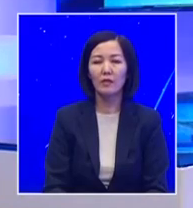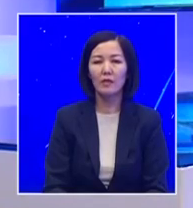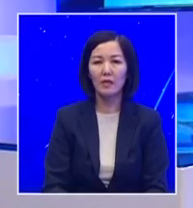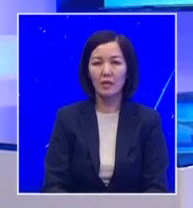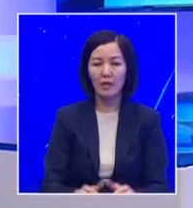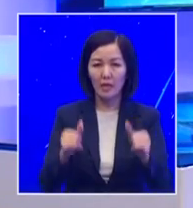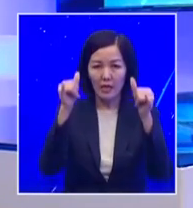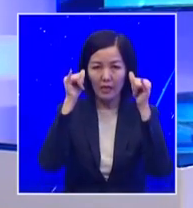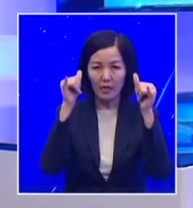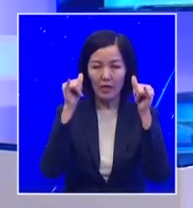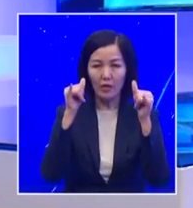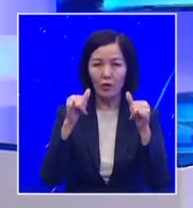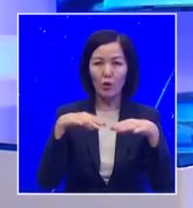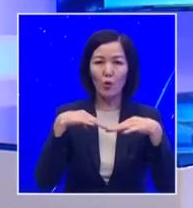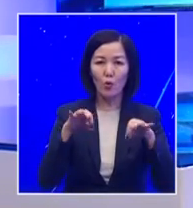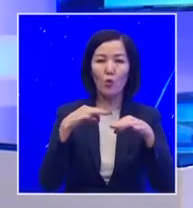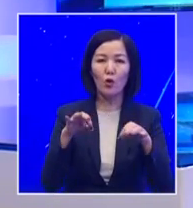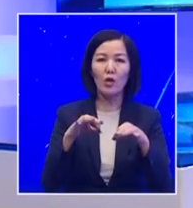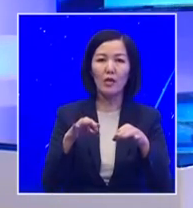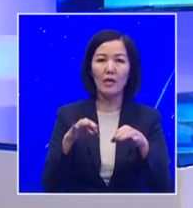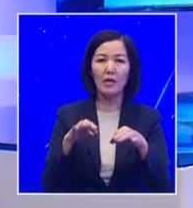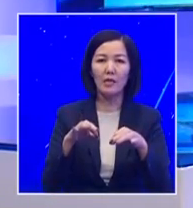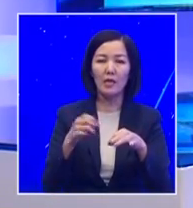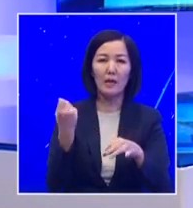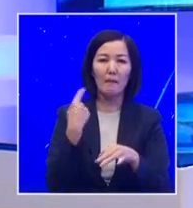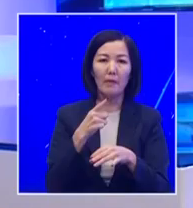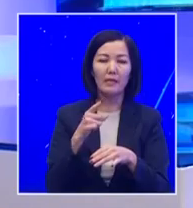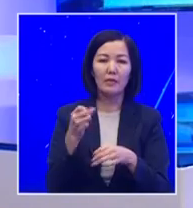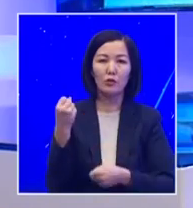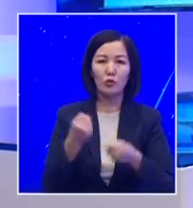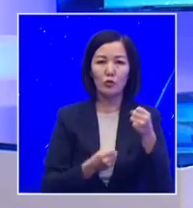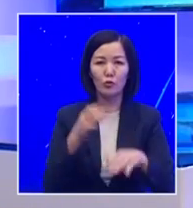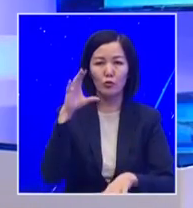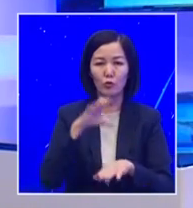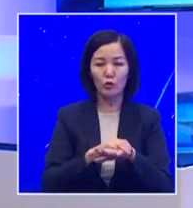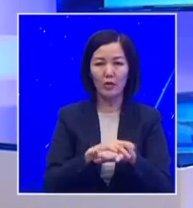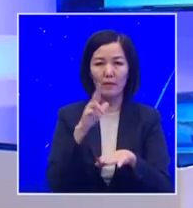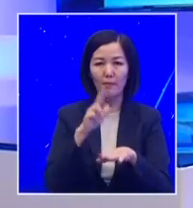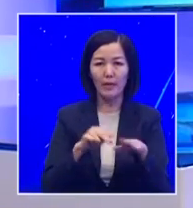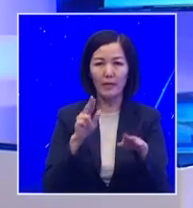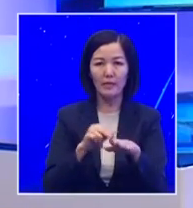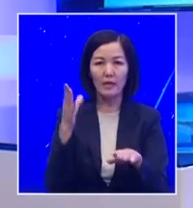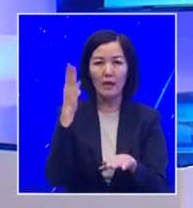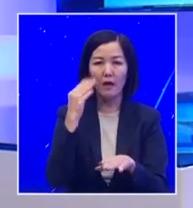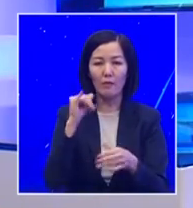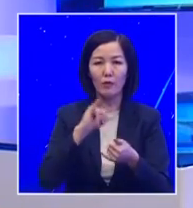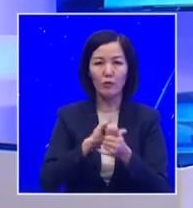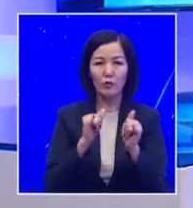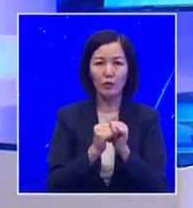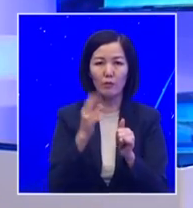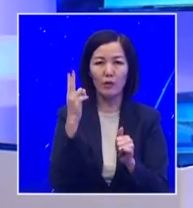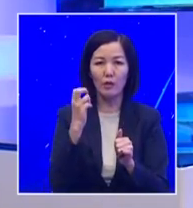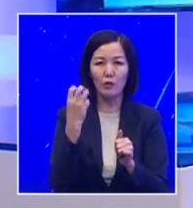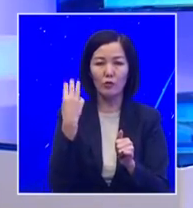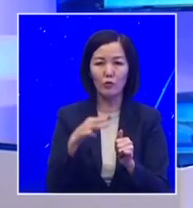Ірі қараны көлік салонына салып тасымалдаған мас жүргізуші ұсталды. Полицейлер Алматы-Өскемен автожолының 230